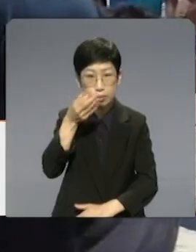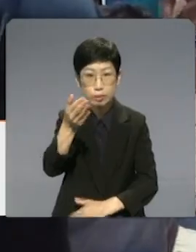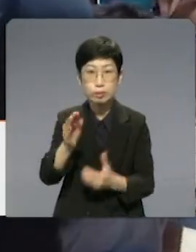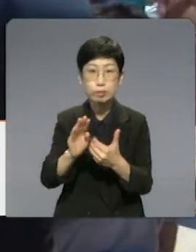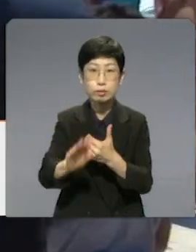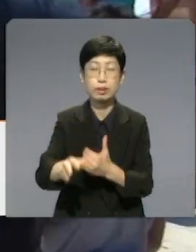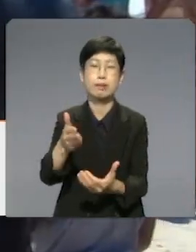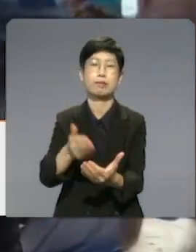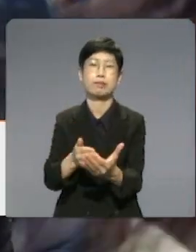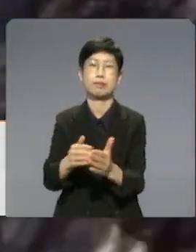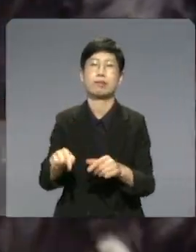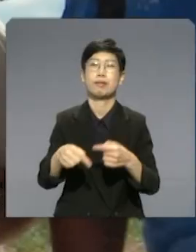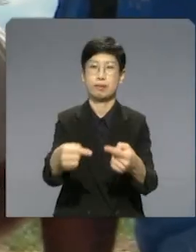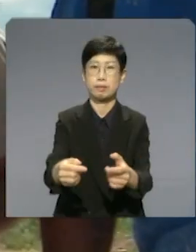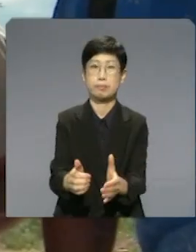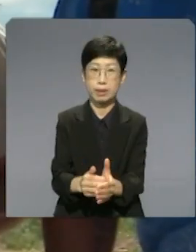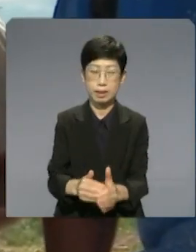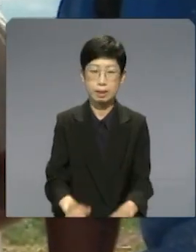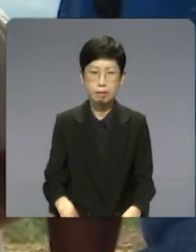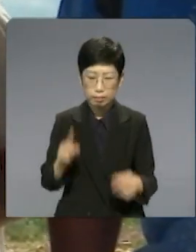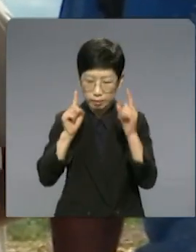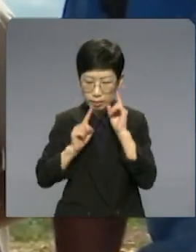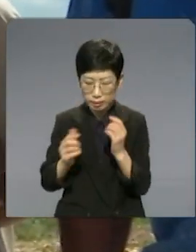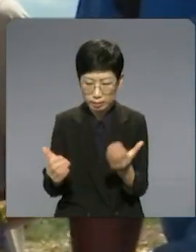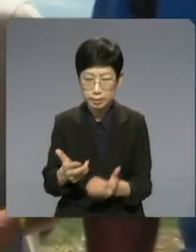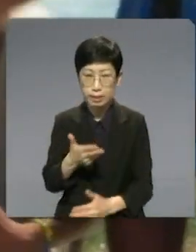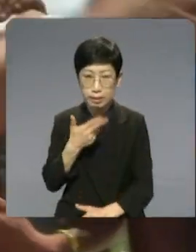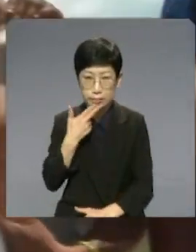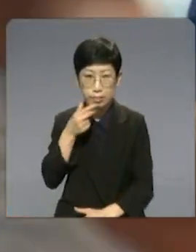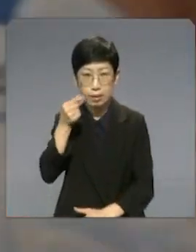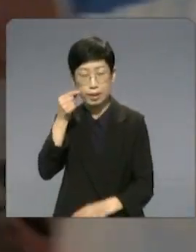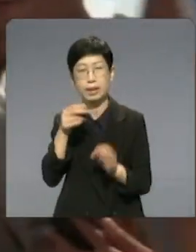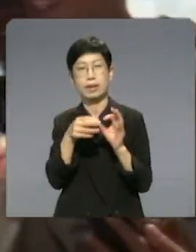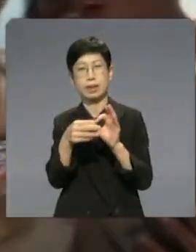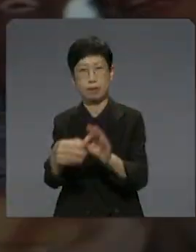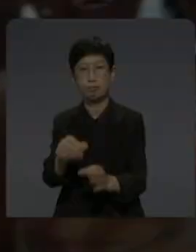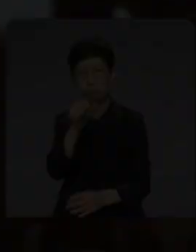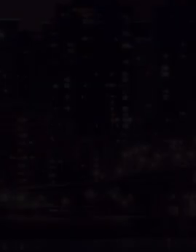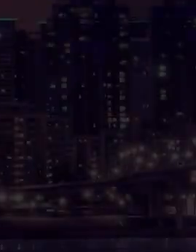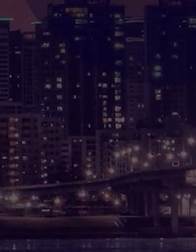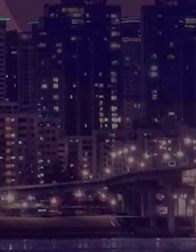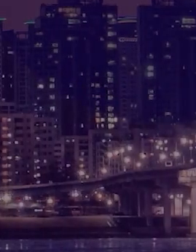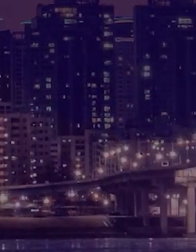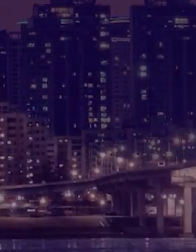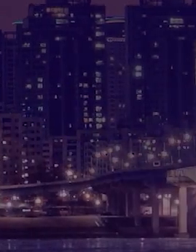뉴스에까지 출연했다는데요. 다치는 일 없이 인기를 이어가면 좋겠네요.